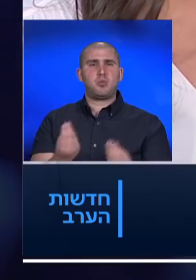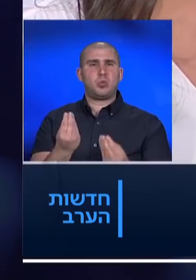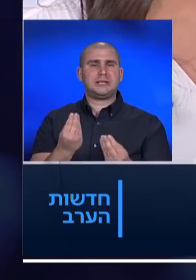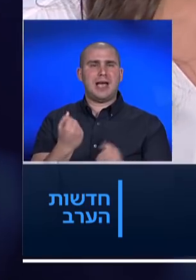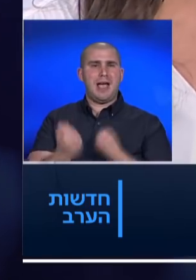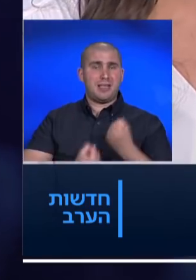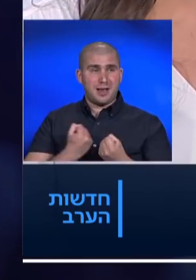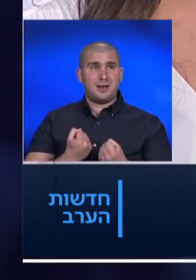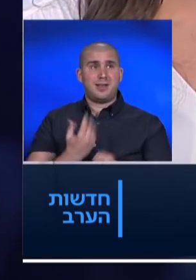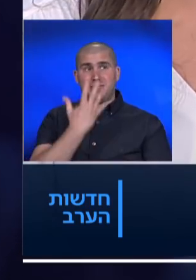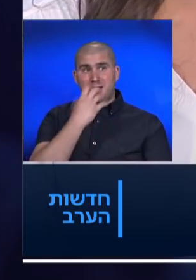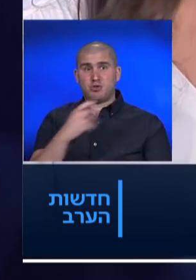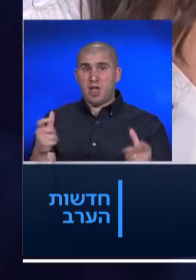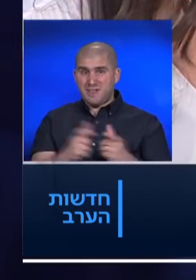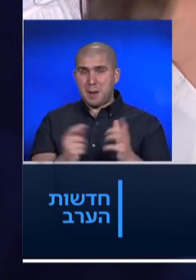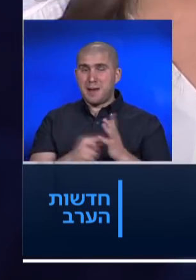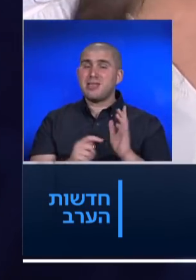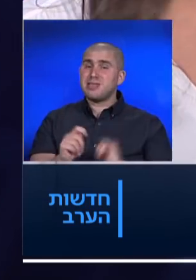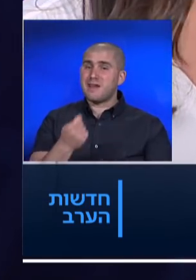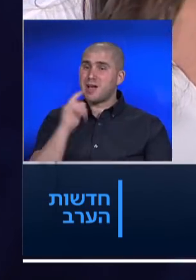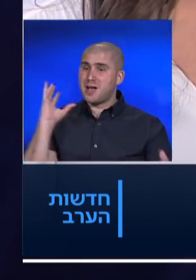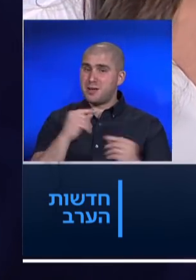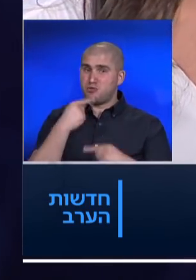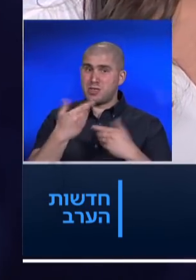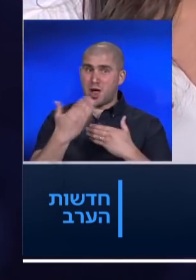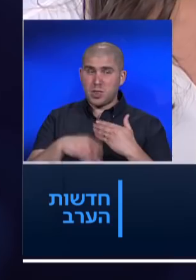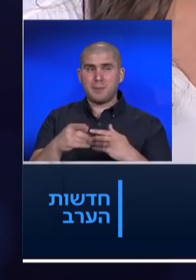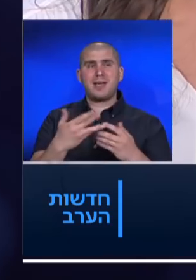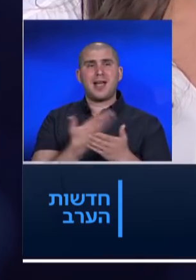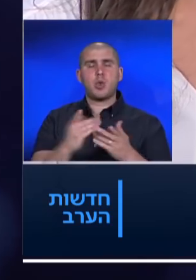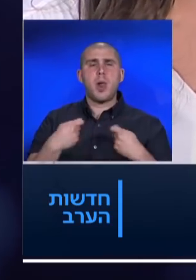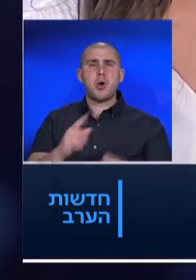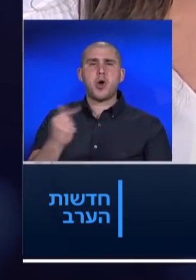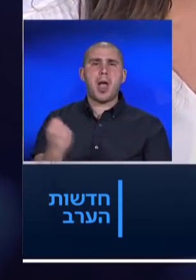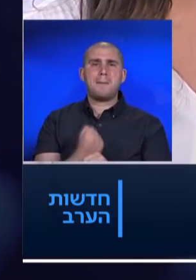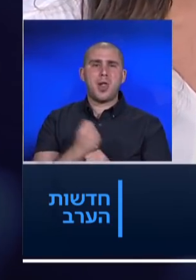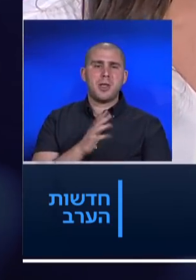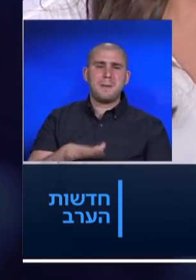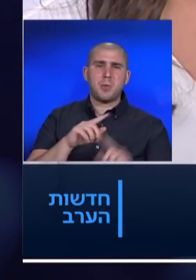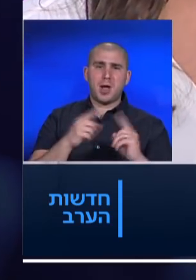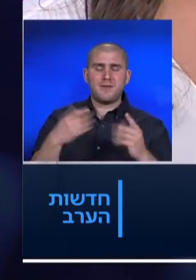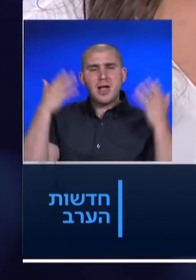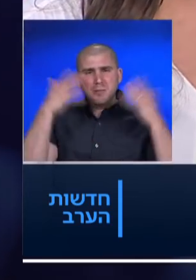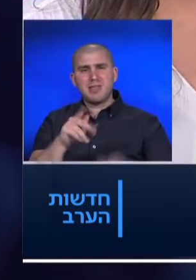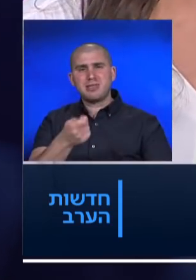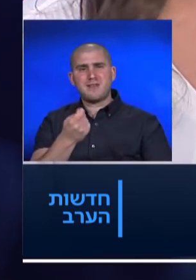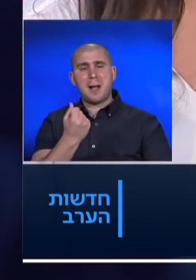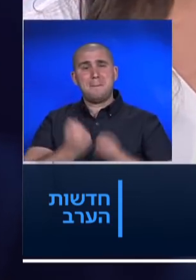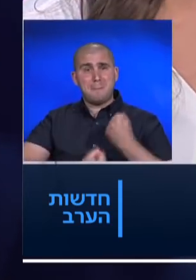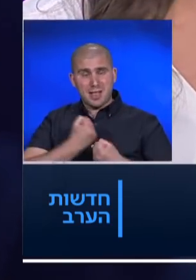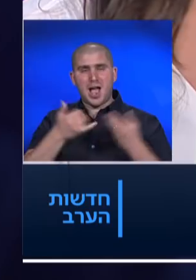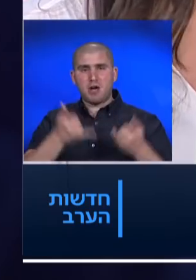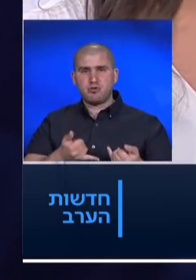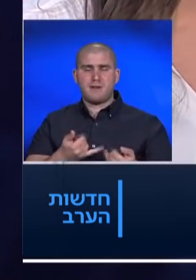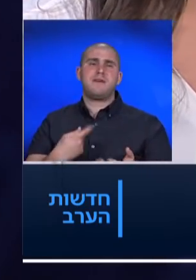החברה נובעת מזה שדווקא בשנה האחרונה הם החליטו למכור את כל הפעילויות שלהם בתחומים אחרים, להתמקד דווקא באנרגיה. עכשיו זה עולה להם, אבל